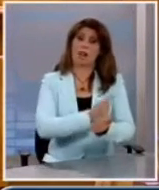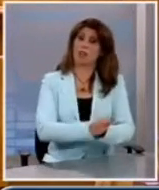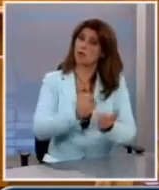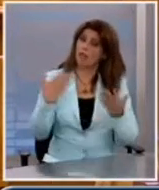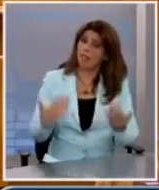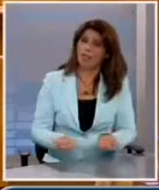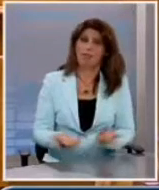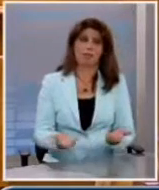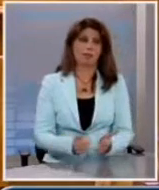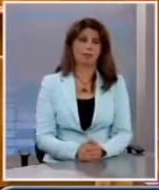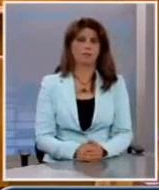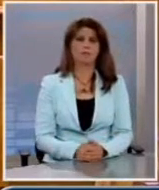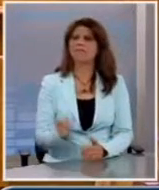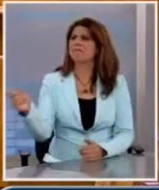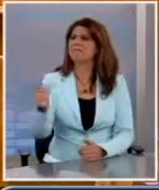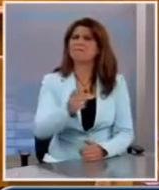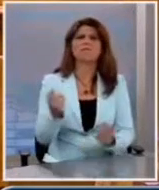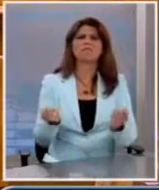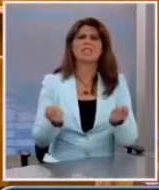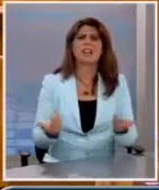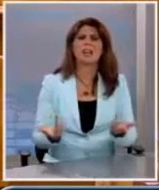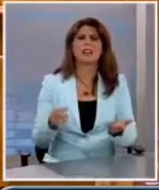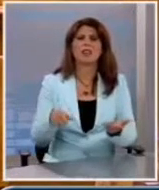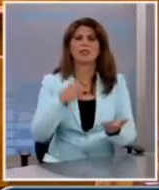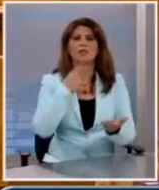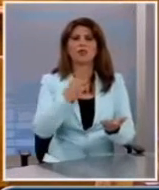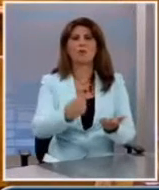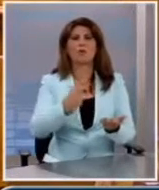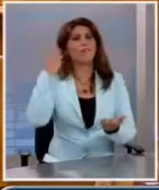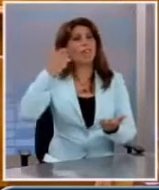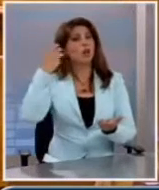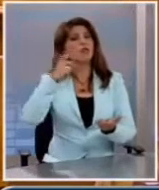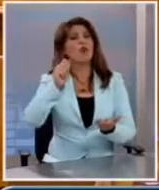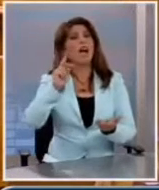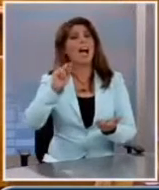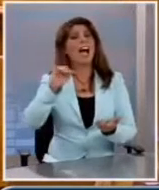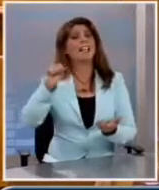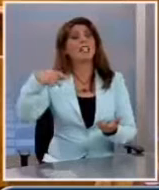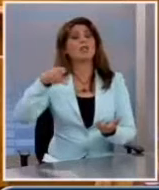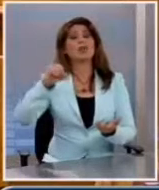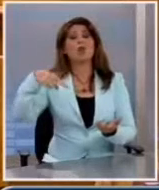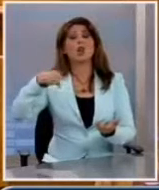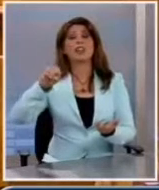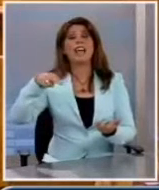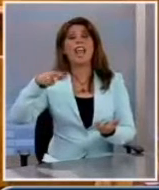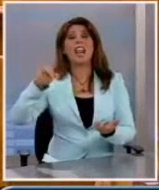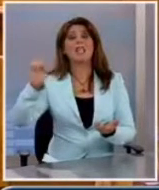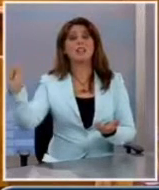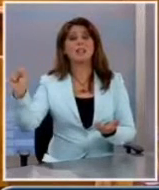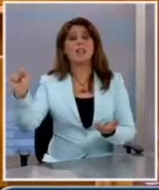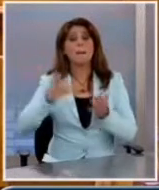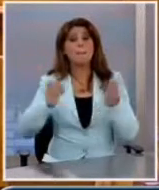δυνατότητα, ξέρετε τι κάνατε? Αυτό που λέει ο Αριστοτέλης, ότι η μεγαλύτερη ανισότητα είναι